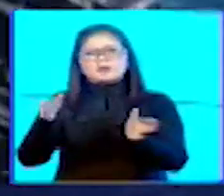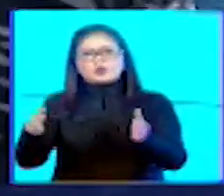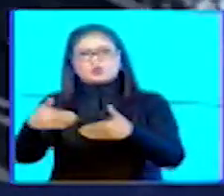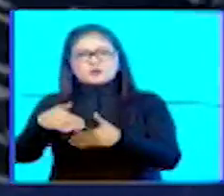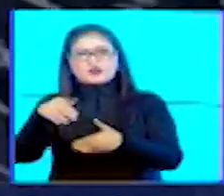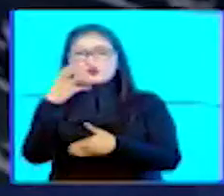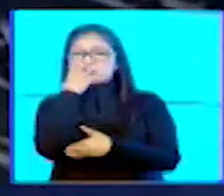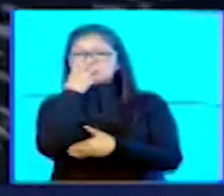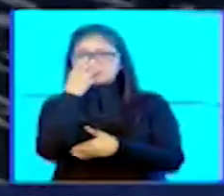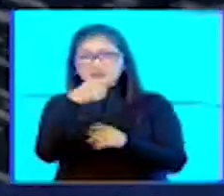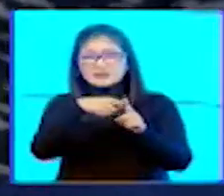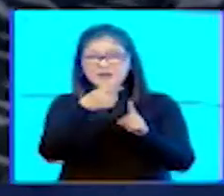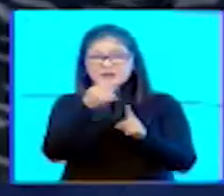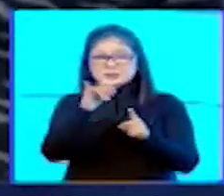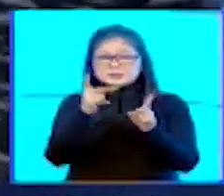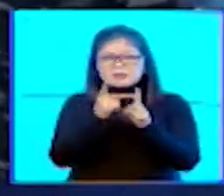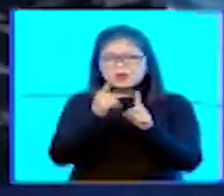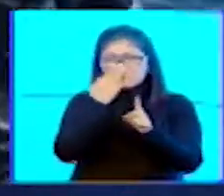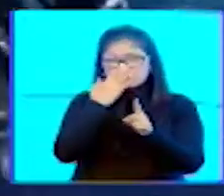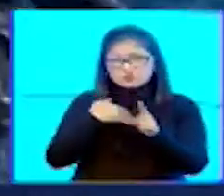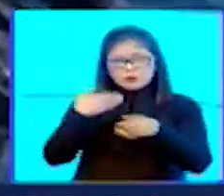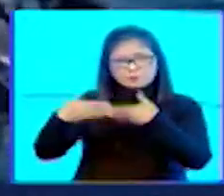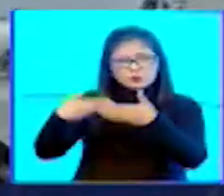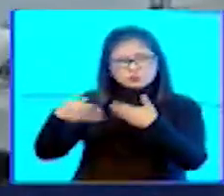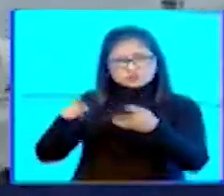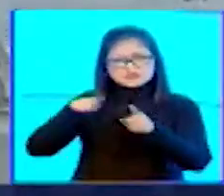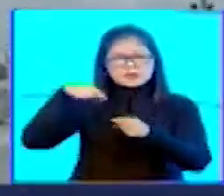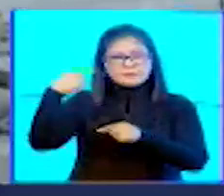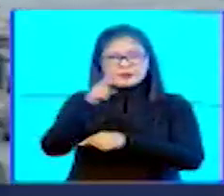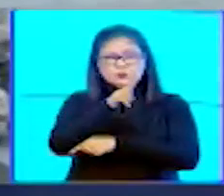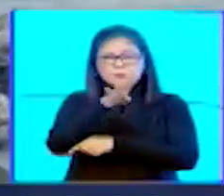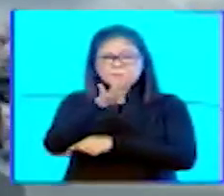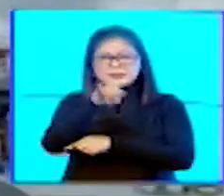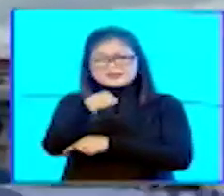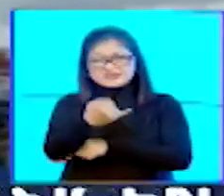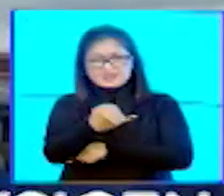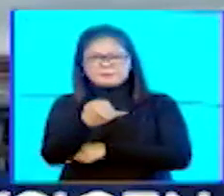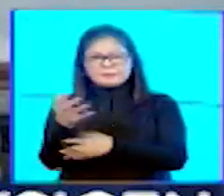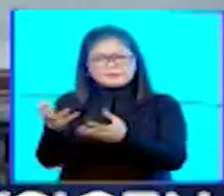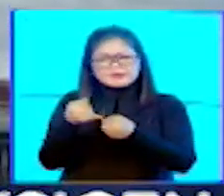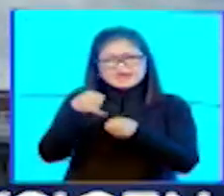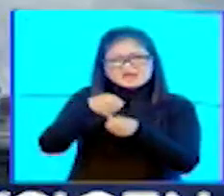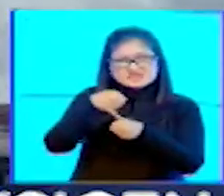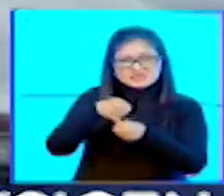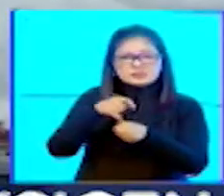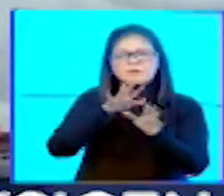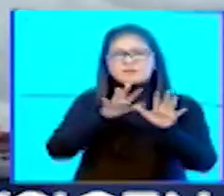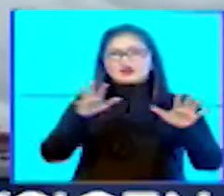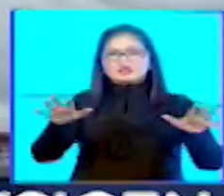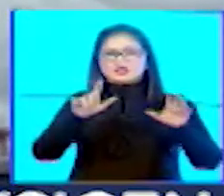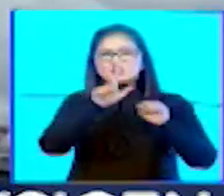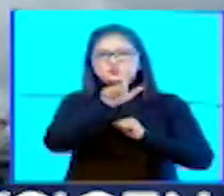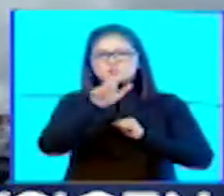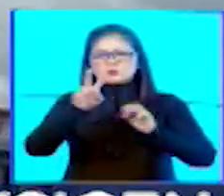Semarang memiliki kemampuan memproduksi secara terus-menerus selama 24 jam dan dapat mengisi oksigen dalam sehari sebanyak 72